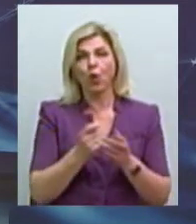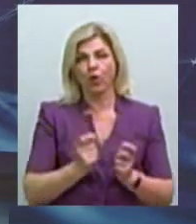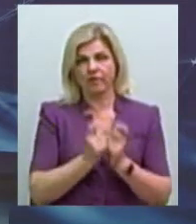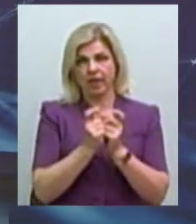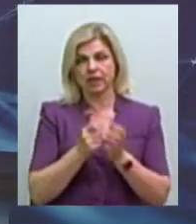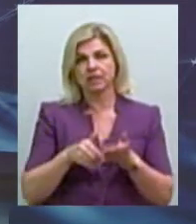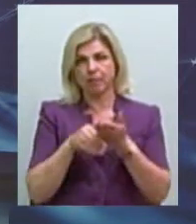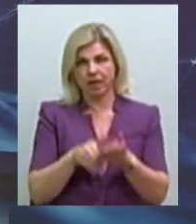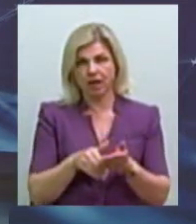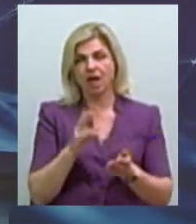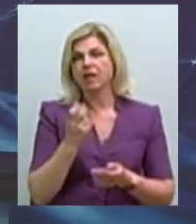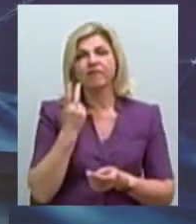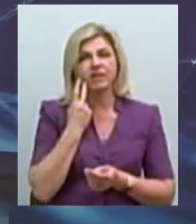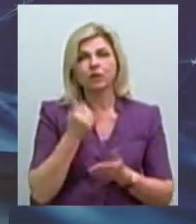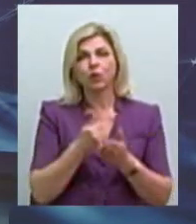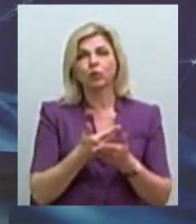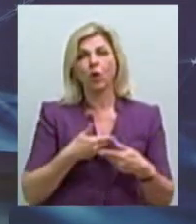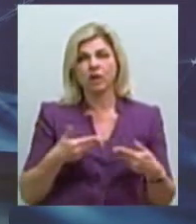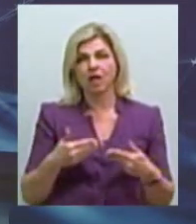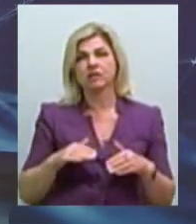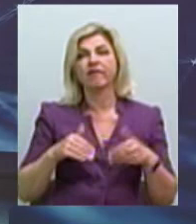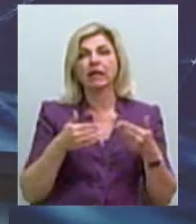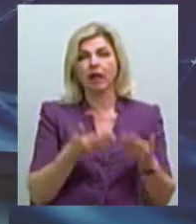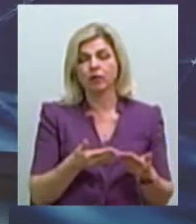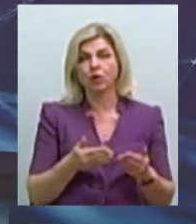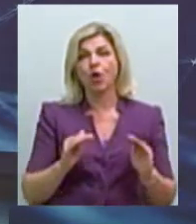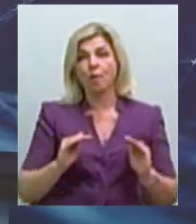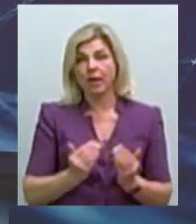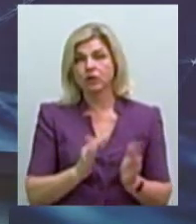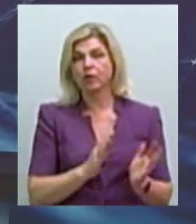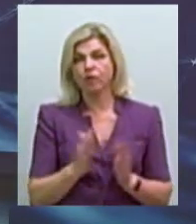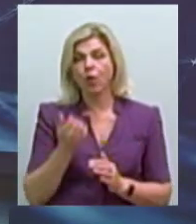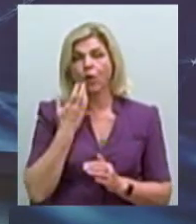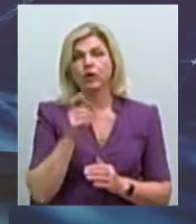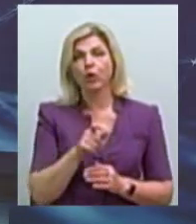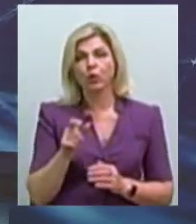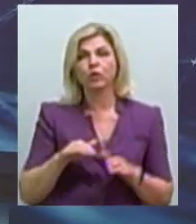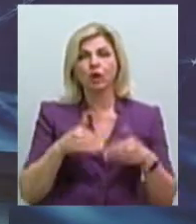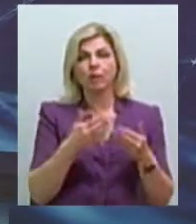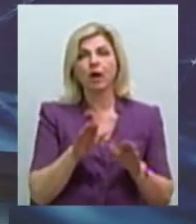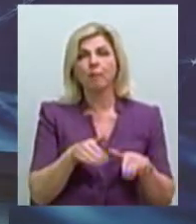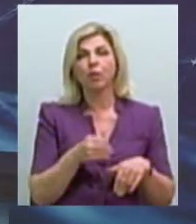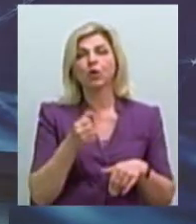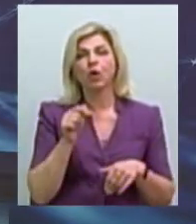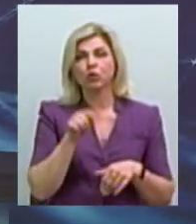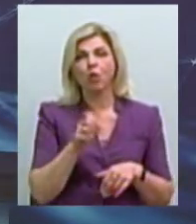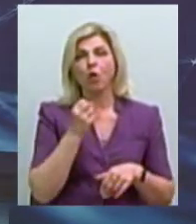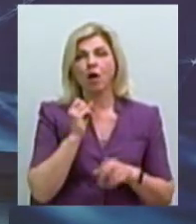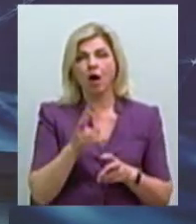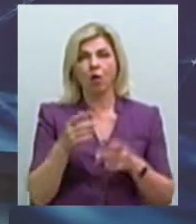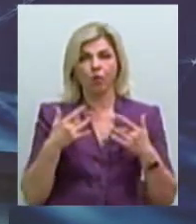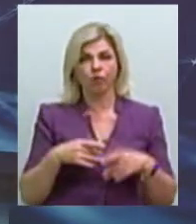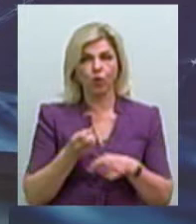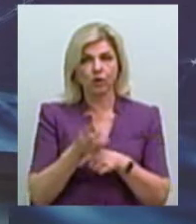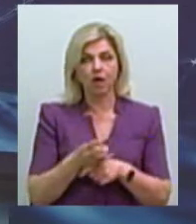до конфліктній стадії сприяти. Mm-hmm. Не завжди до нас звертаються. Поменшало випадків, коли звертаються люди вже після того, як їх звільнили. Тут ми не можемо допомогти,